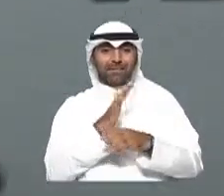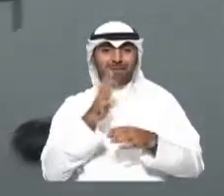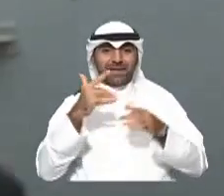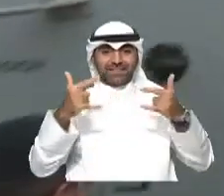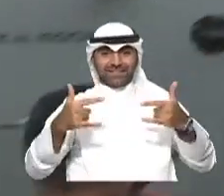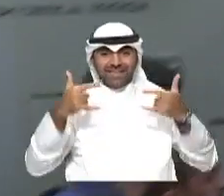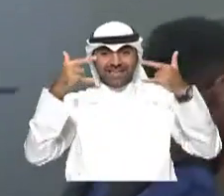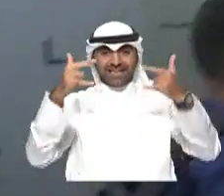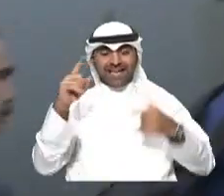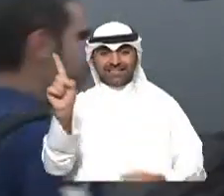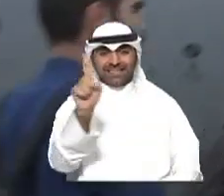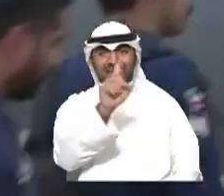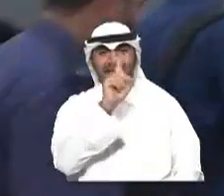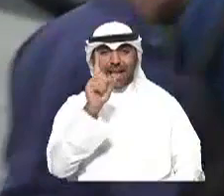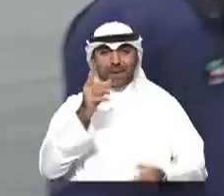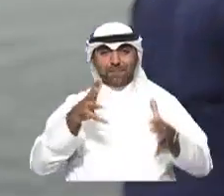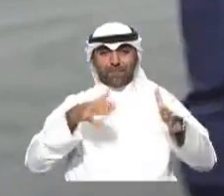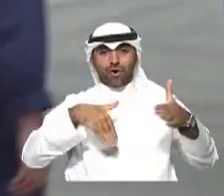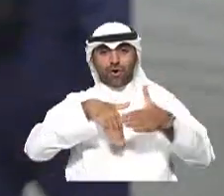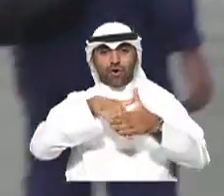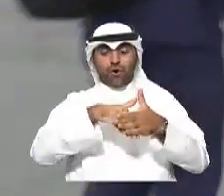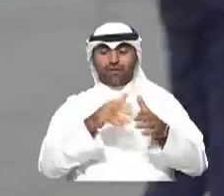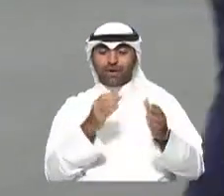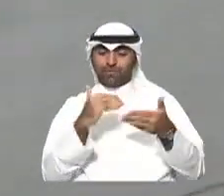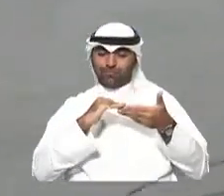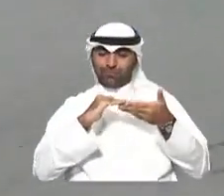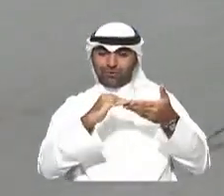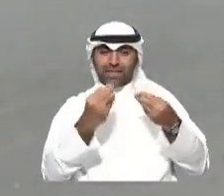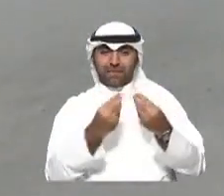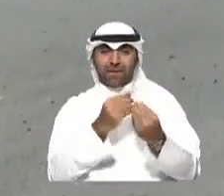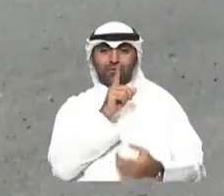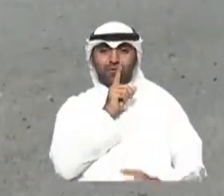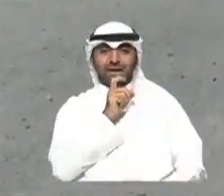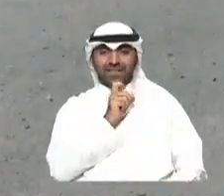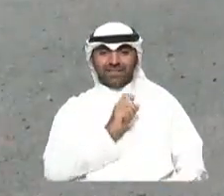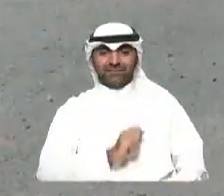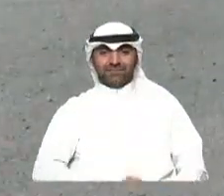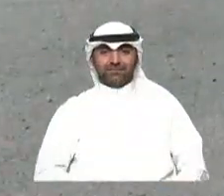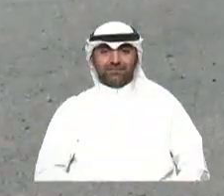والبحث والإنقاذ. يوسف صفر، تلفزيون دولة الكويت.